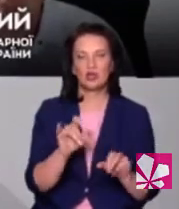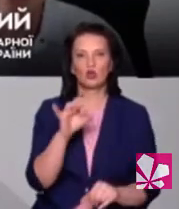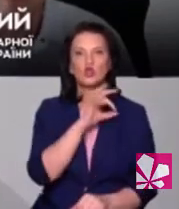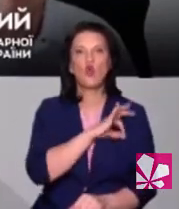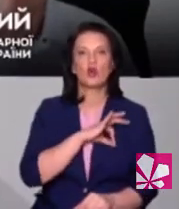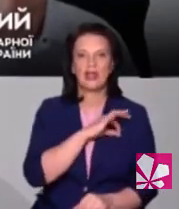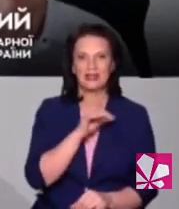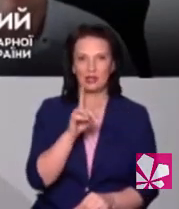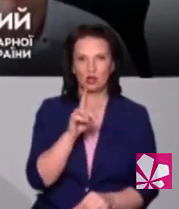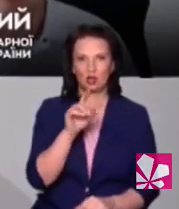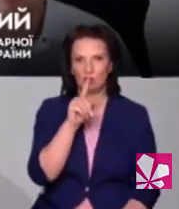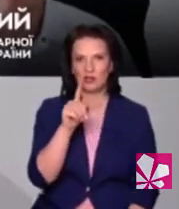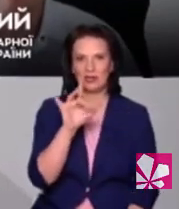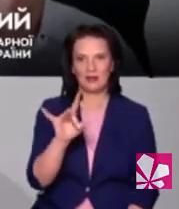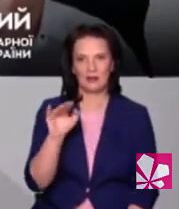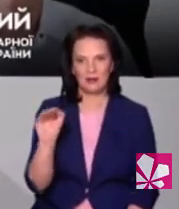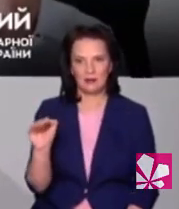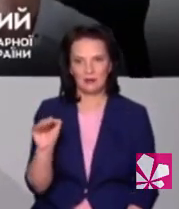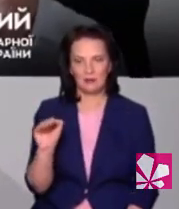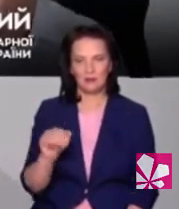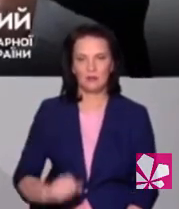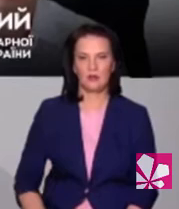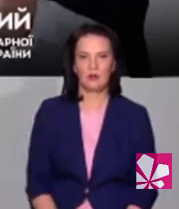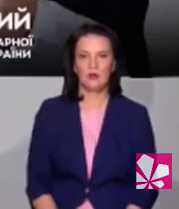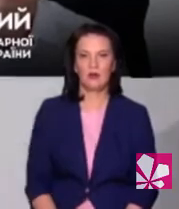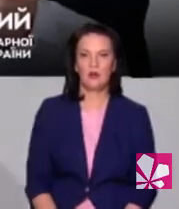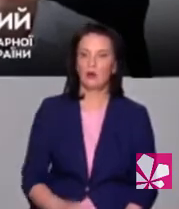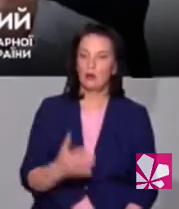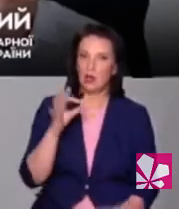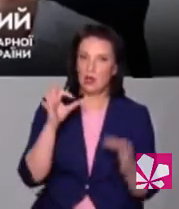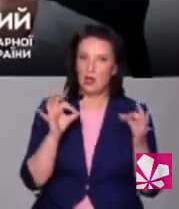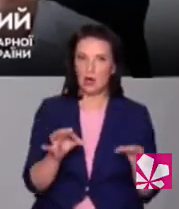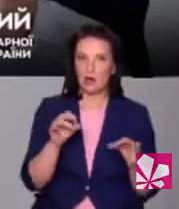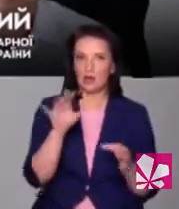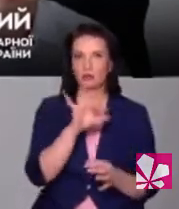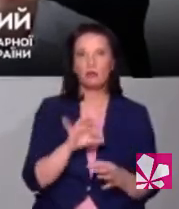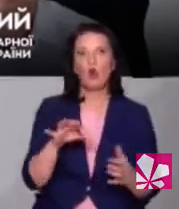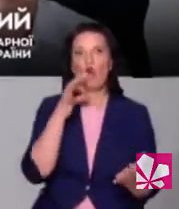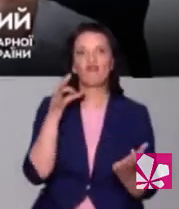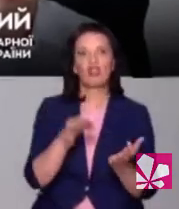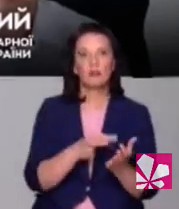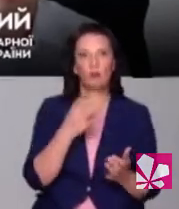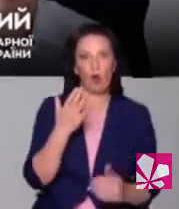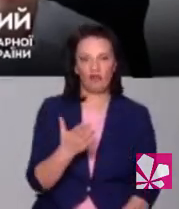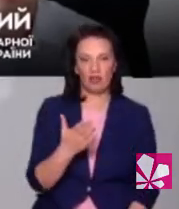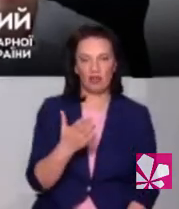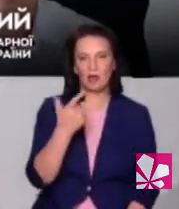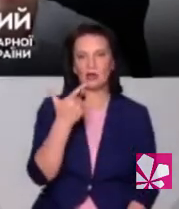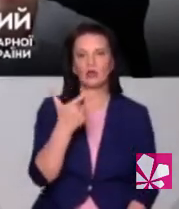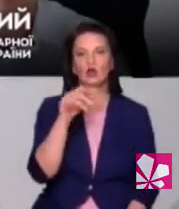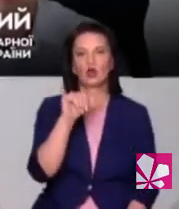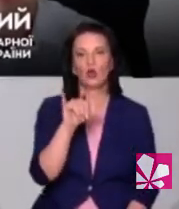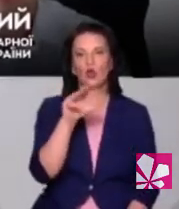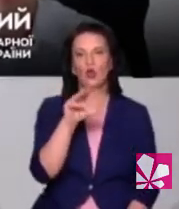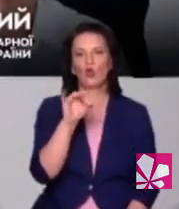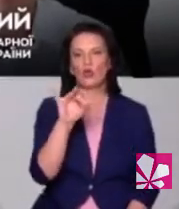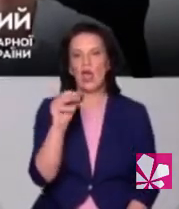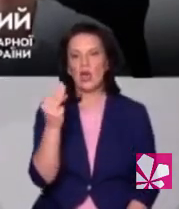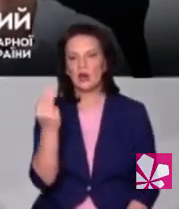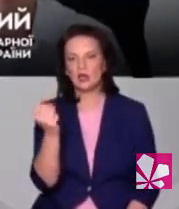Федерацією, відміну від інших угод, які ви згадували. От якраз про відповідальність Гутерреша і